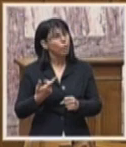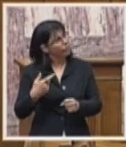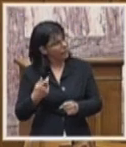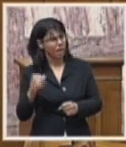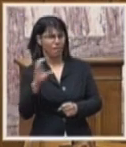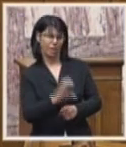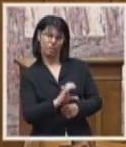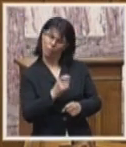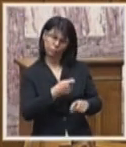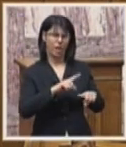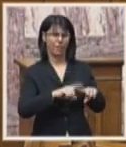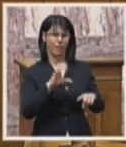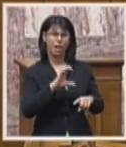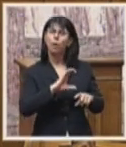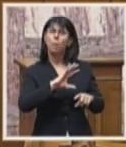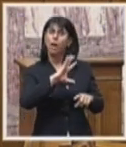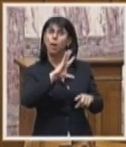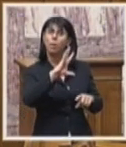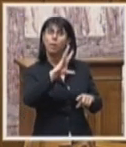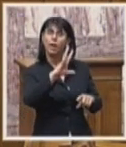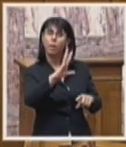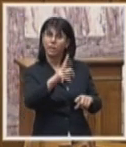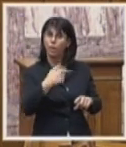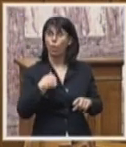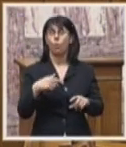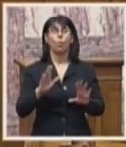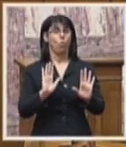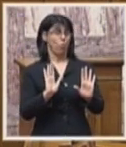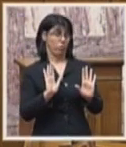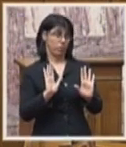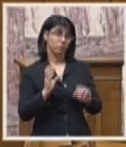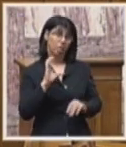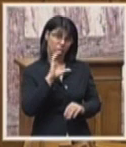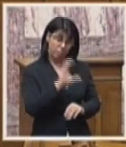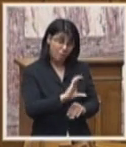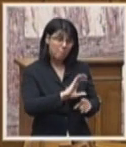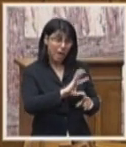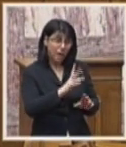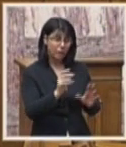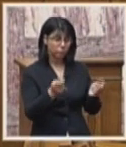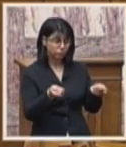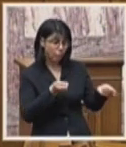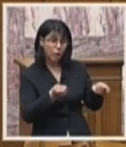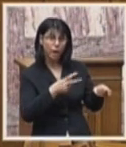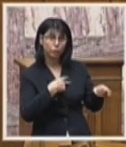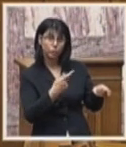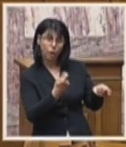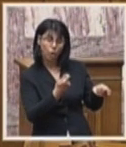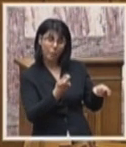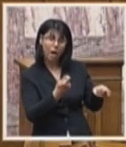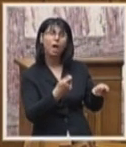όχι. Όσο χρειάζεται για να βάλετε τάξη στην οικονομία σας. Αλλά κάντε